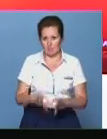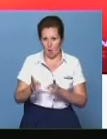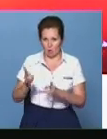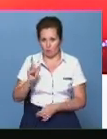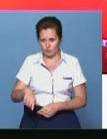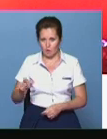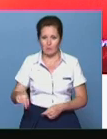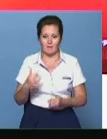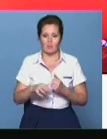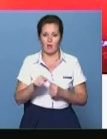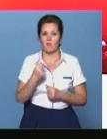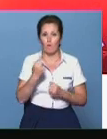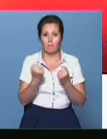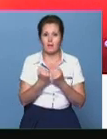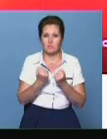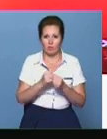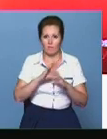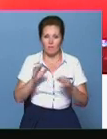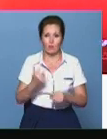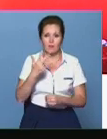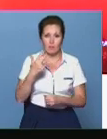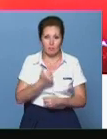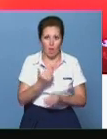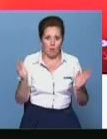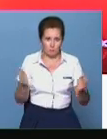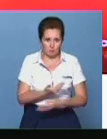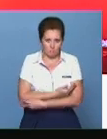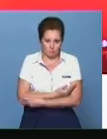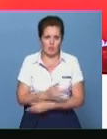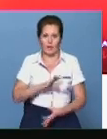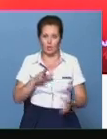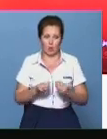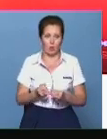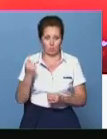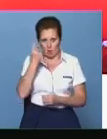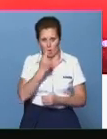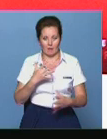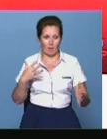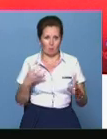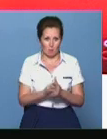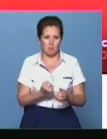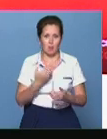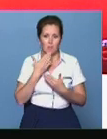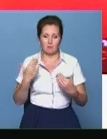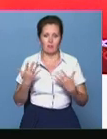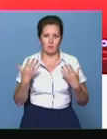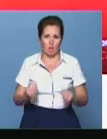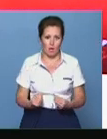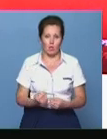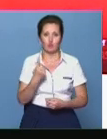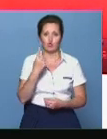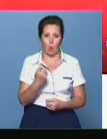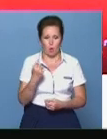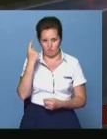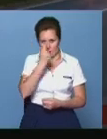двое близняшек, которым всего по 3 недели. Итог пьяных ДТП за последние дни. На дорогах было задержано почти 100 нетрезвых водителей.